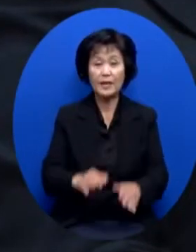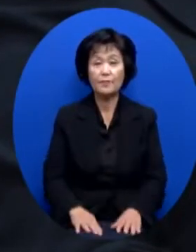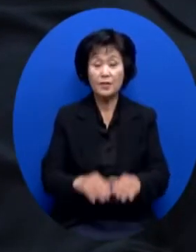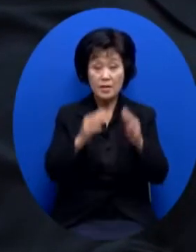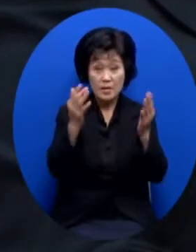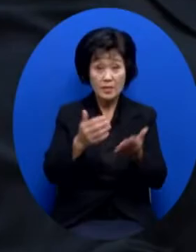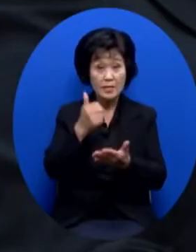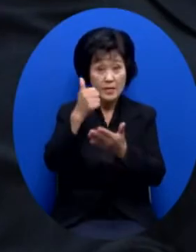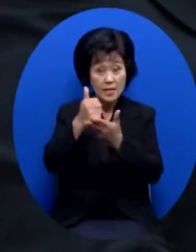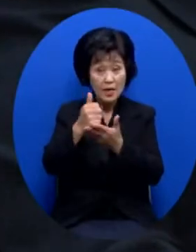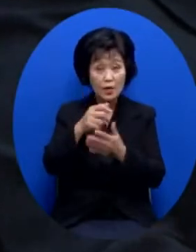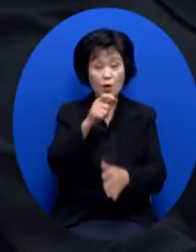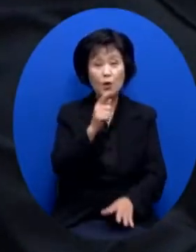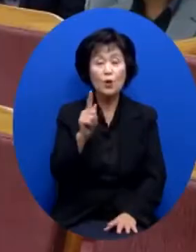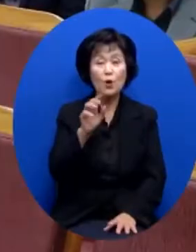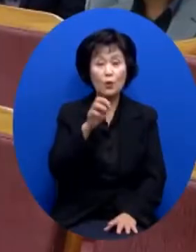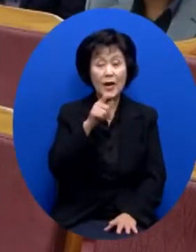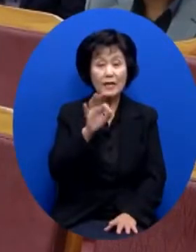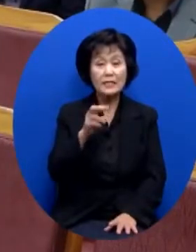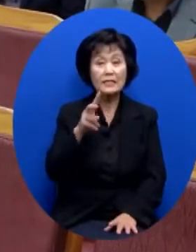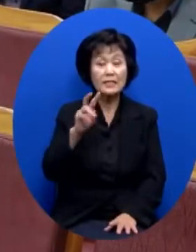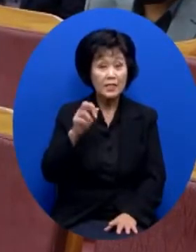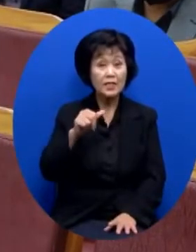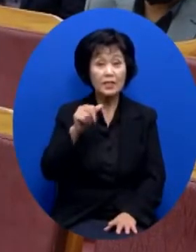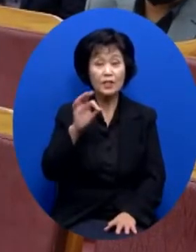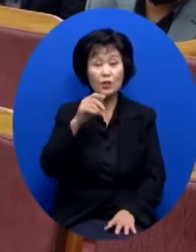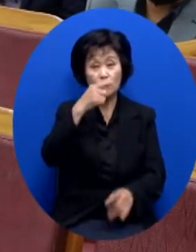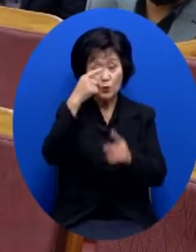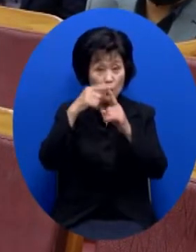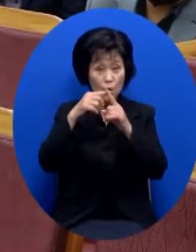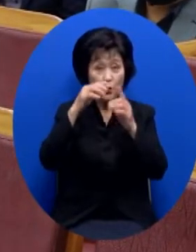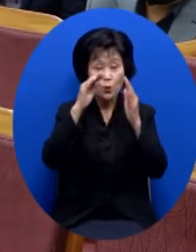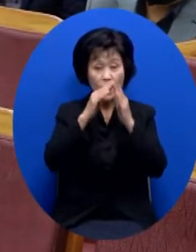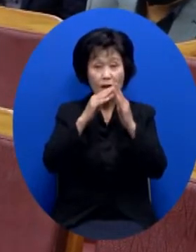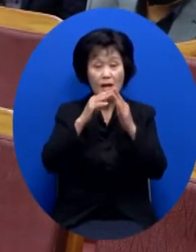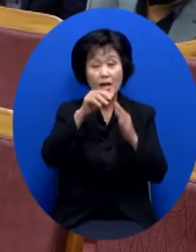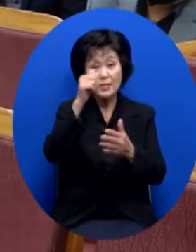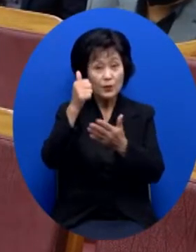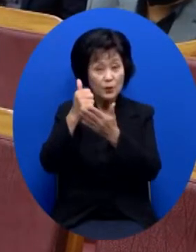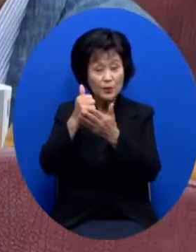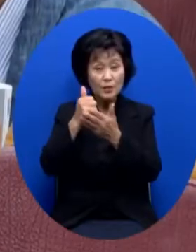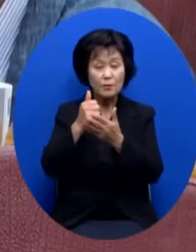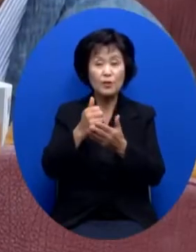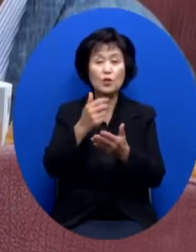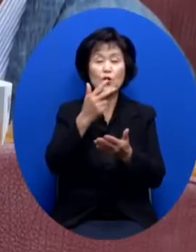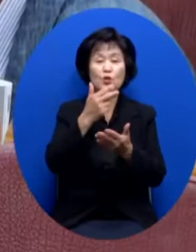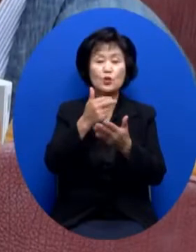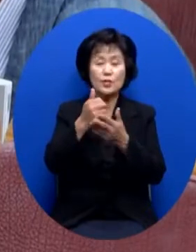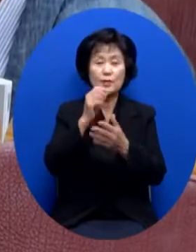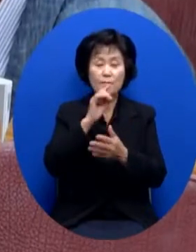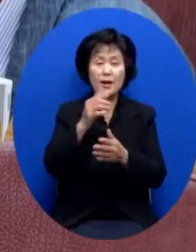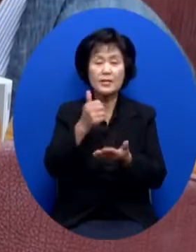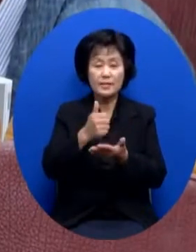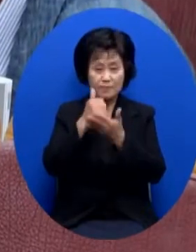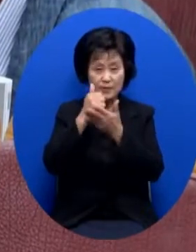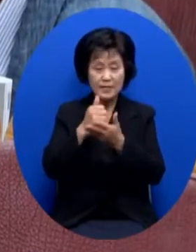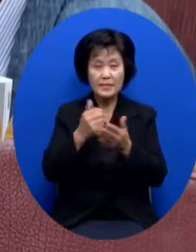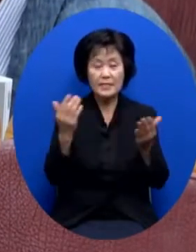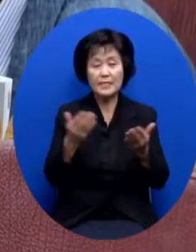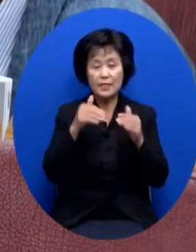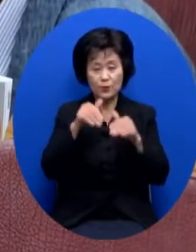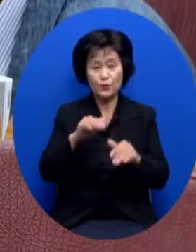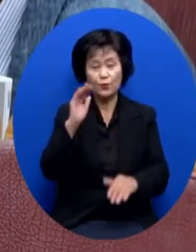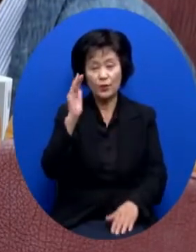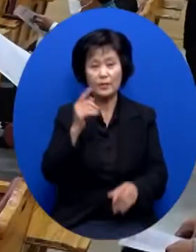선임된 광영중앙교회 한상수 장로는 항상 주님만 바라보며 헌신하는 일꾼이 되겠다고 포부를 밝혔습니다. 한편